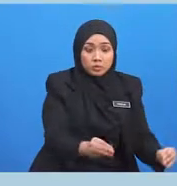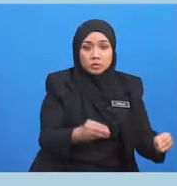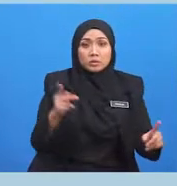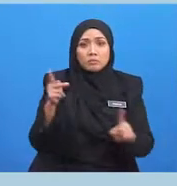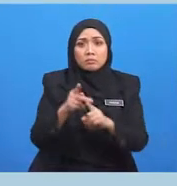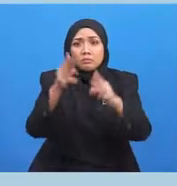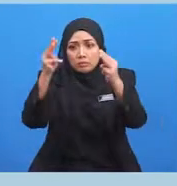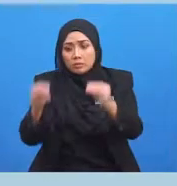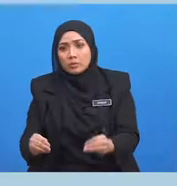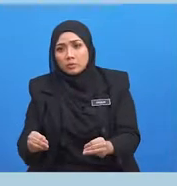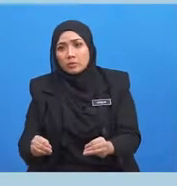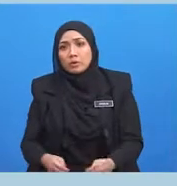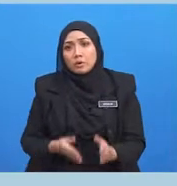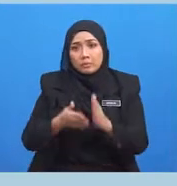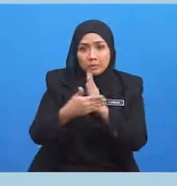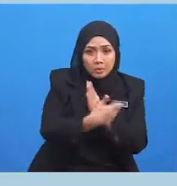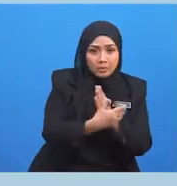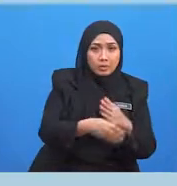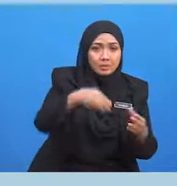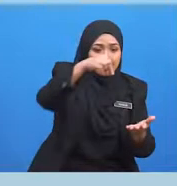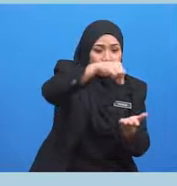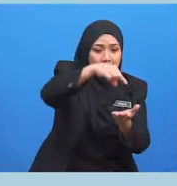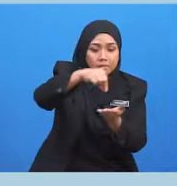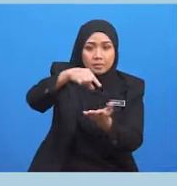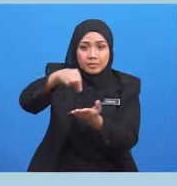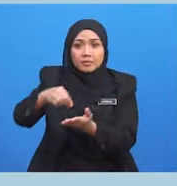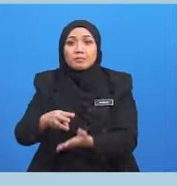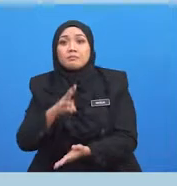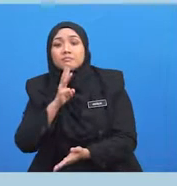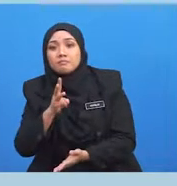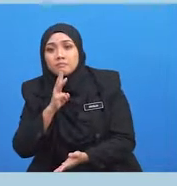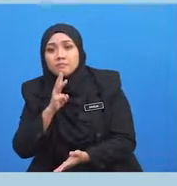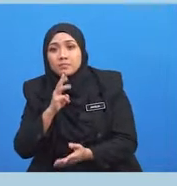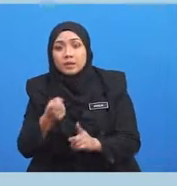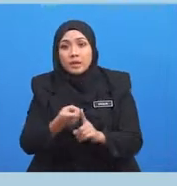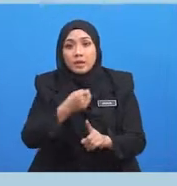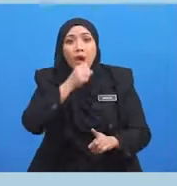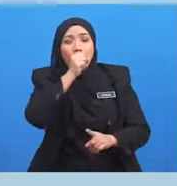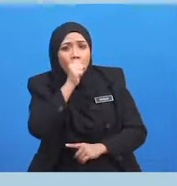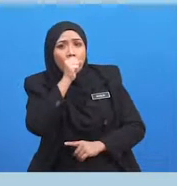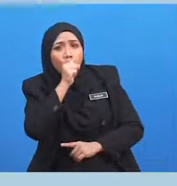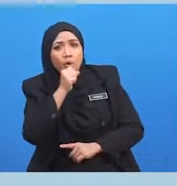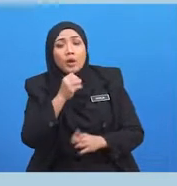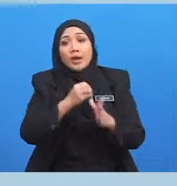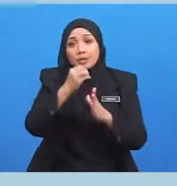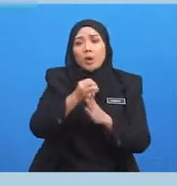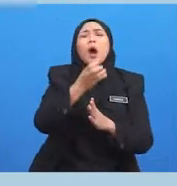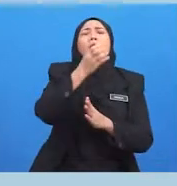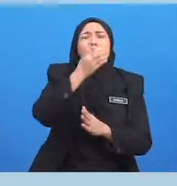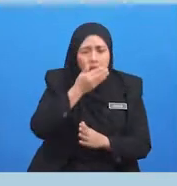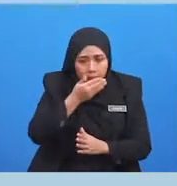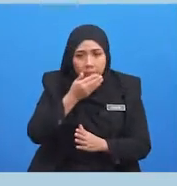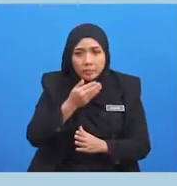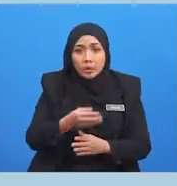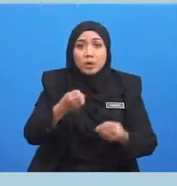melalui titisan cecair badan yang terhasil dari batuk atau bersin yang tersebar di